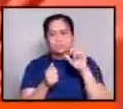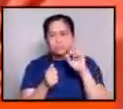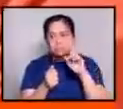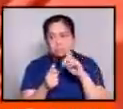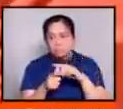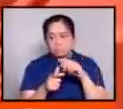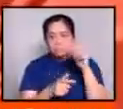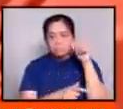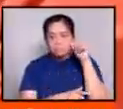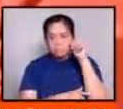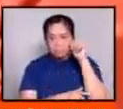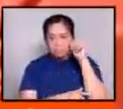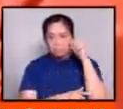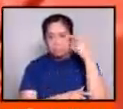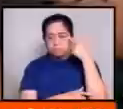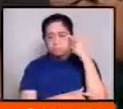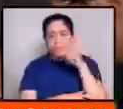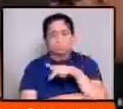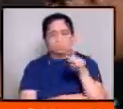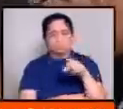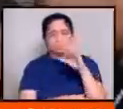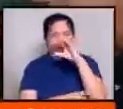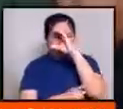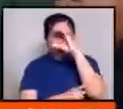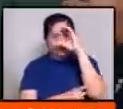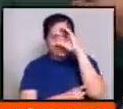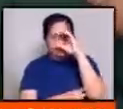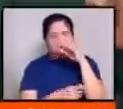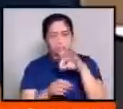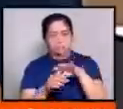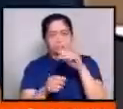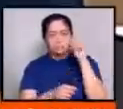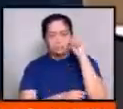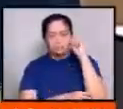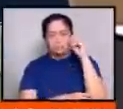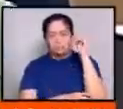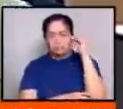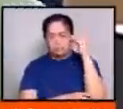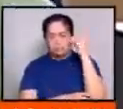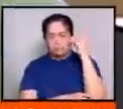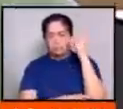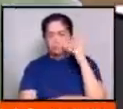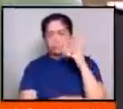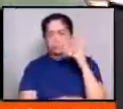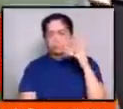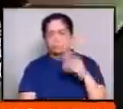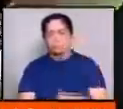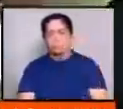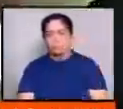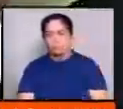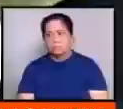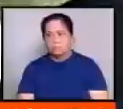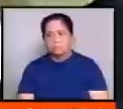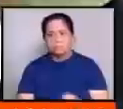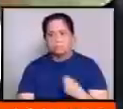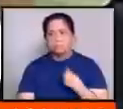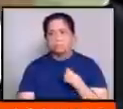Aurelio Gonzalez ng Pampanga. Gayun din si Cavite Representative-elect Alex Advincula. Kinausap na ako ni